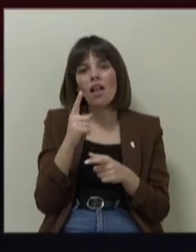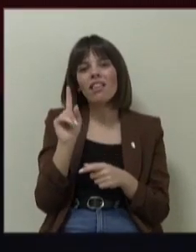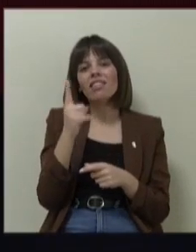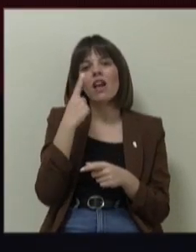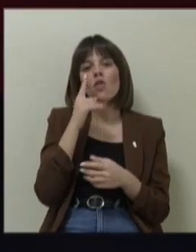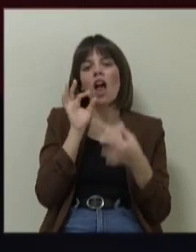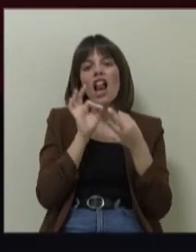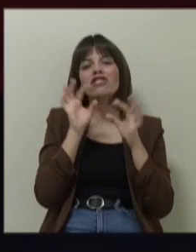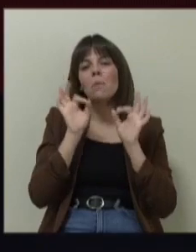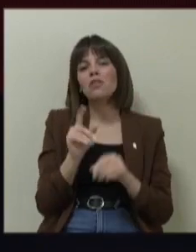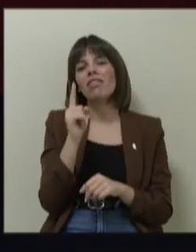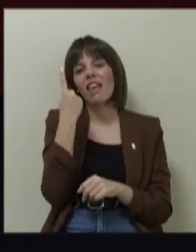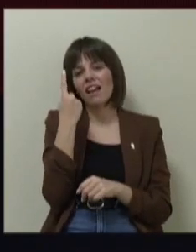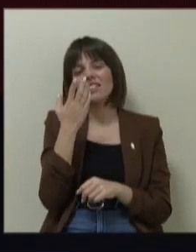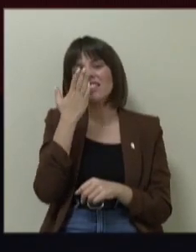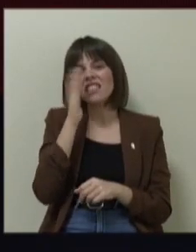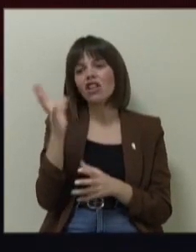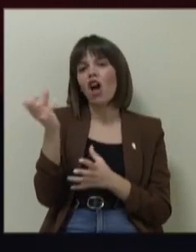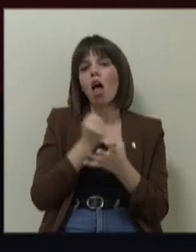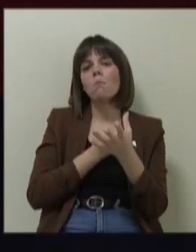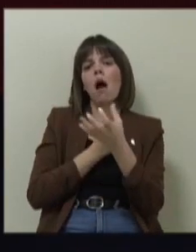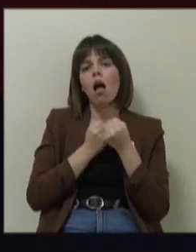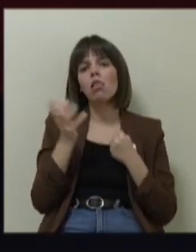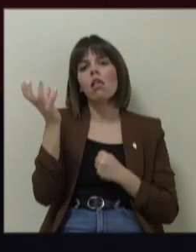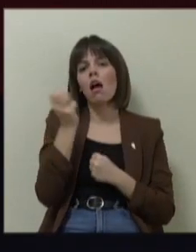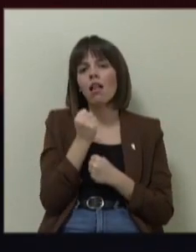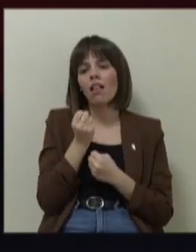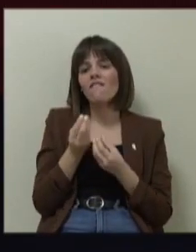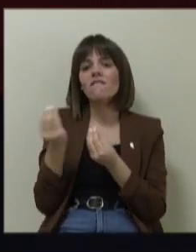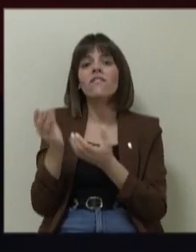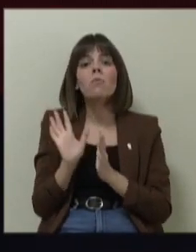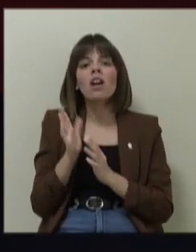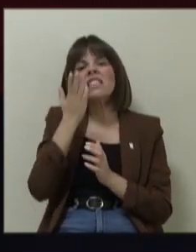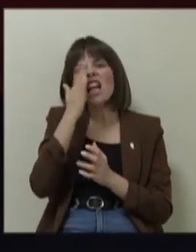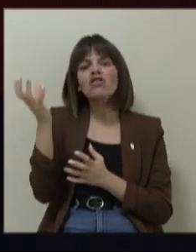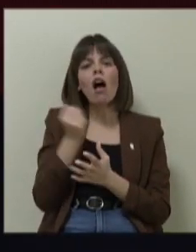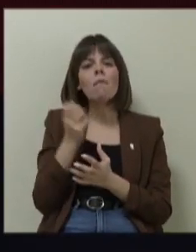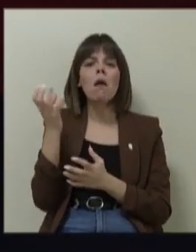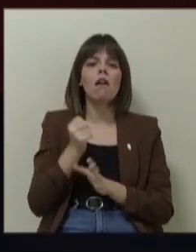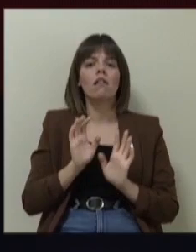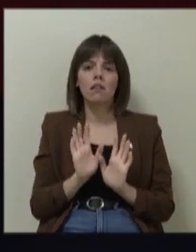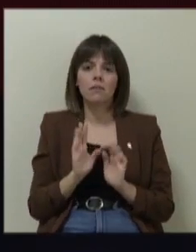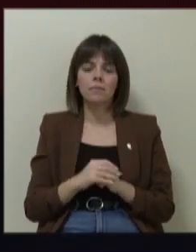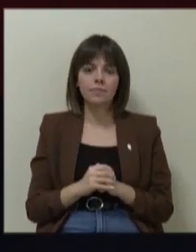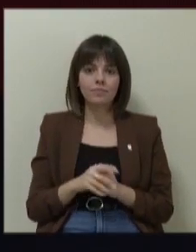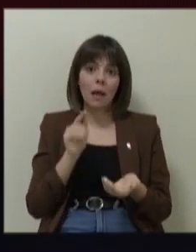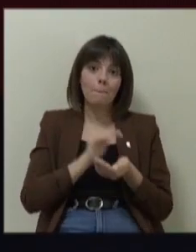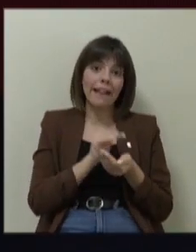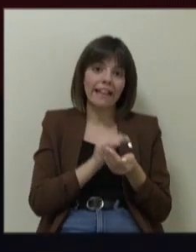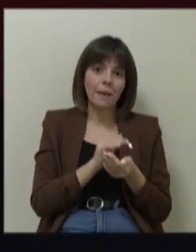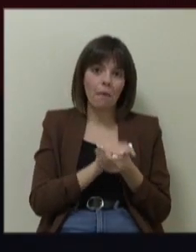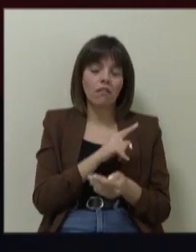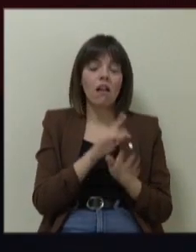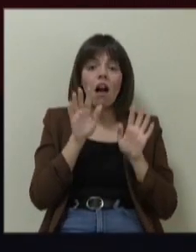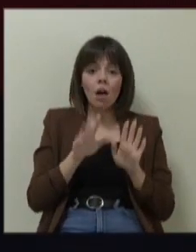tek yönlü bir ilişki başlıyor. Sadece almak. Sadece almak ve sadece almak ve biriktirmek.